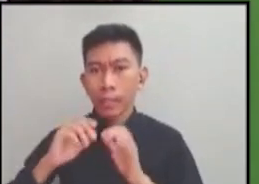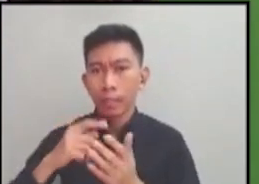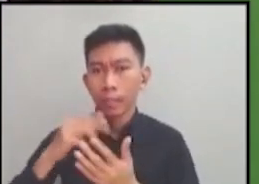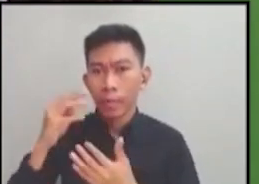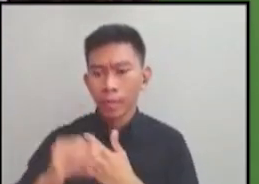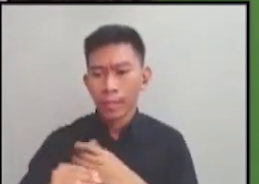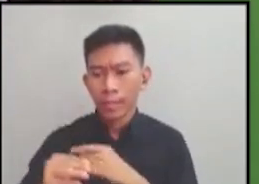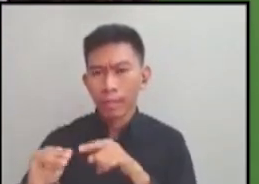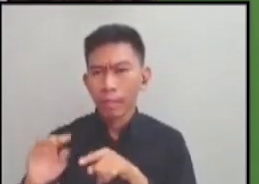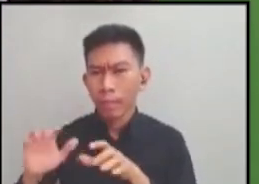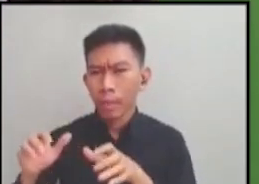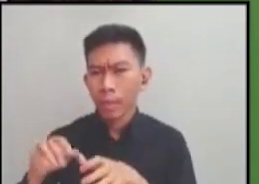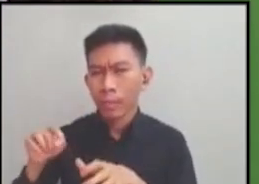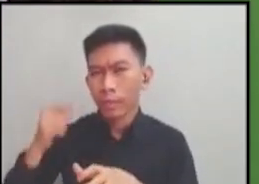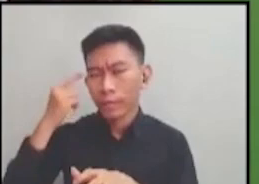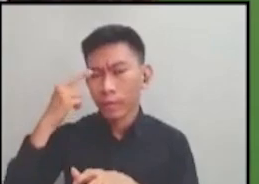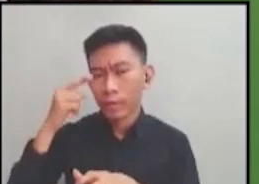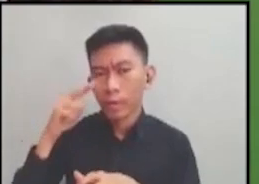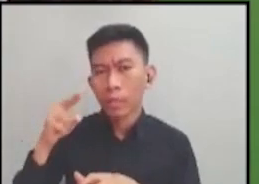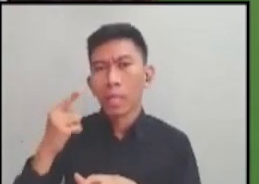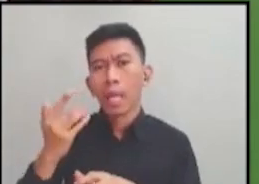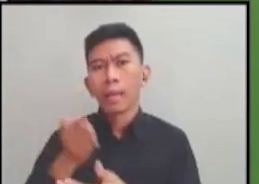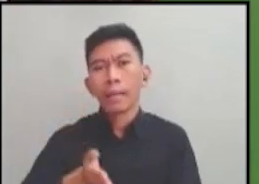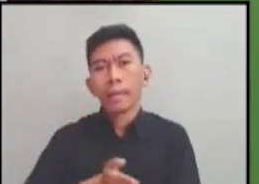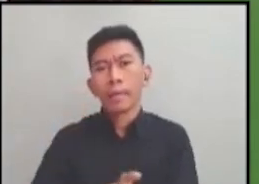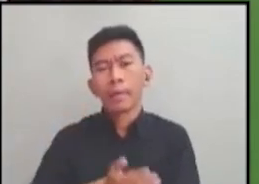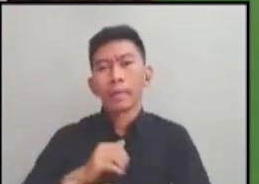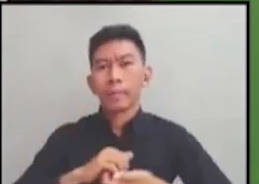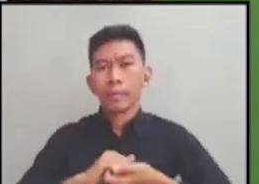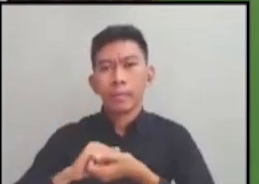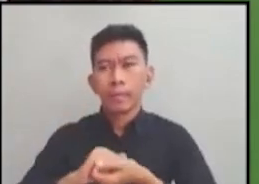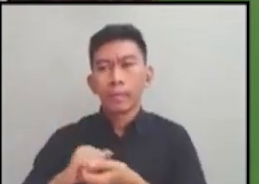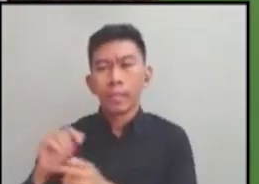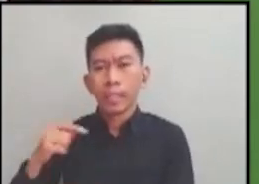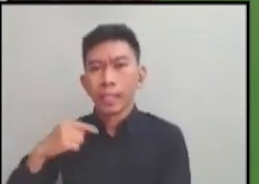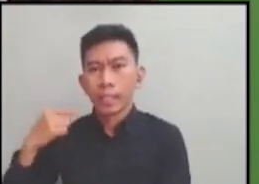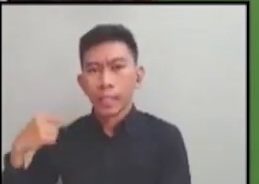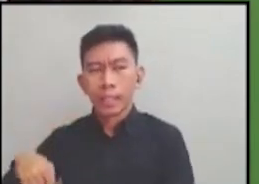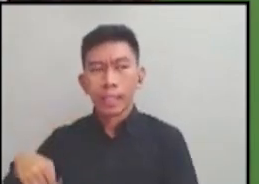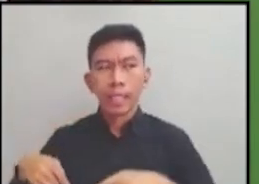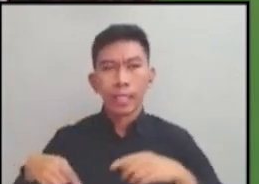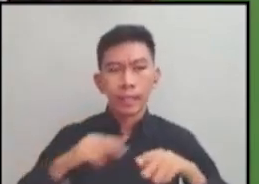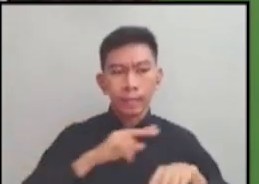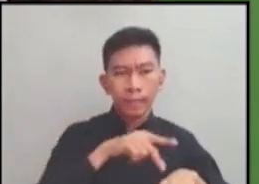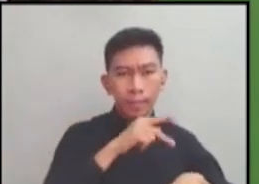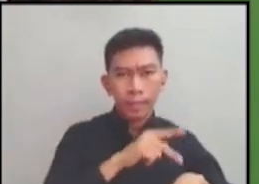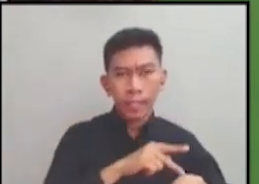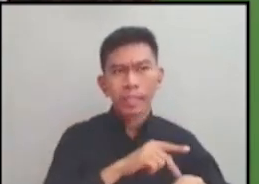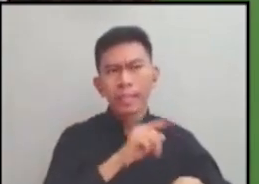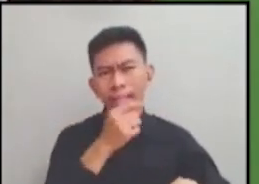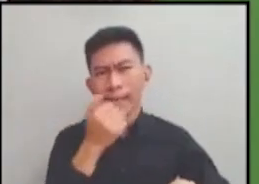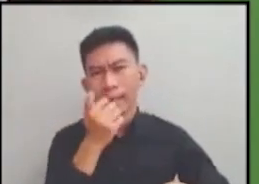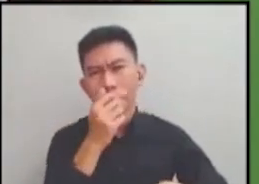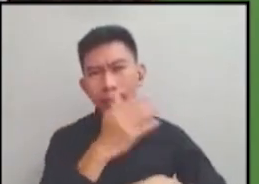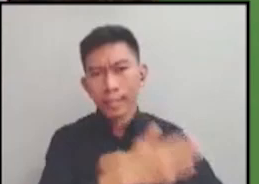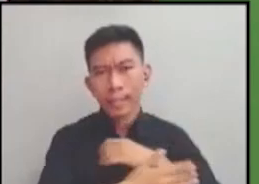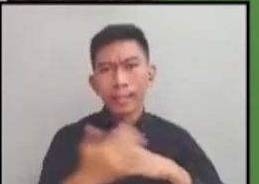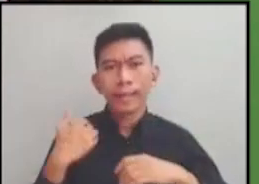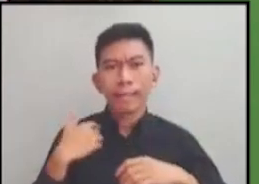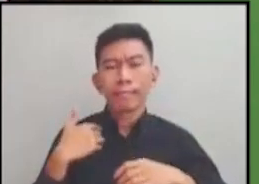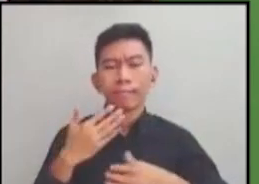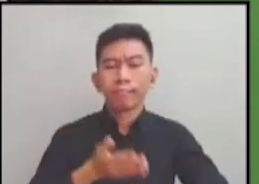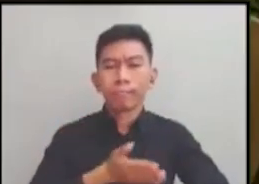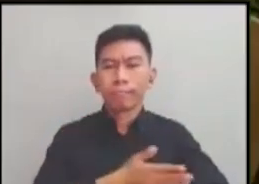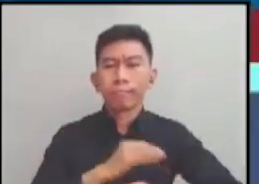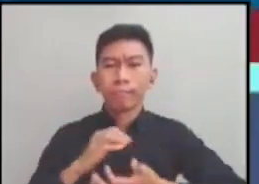cooperation sa pagitan ng media ng China at iba't ibang bansa, kabilang na ang Pilipinas. Si Mark Fetalco sa detalye, Rise and Shine,